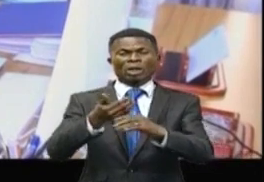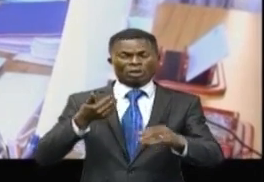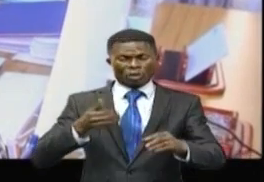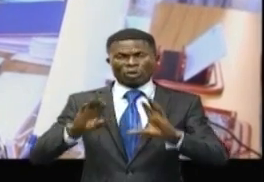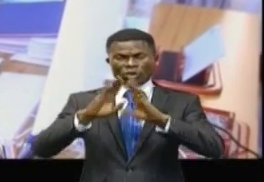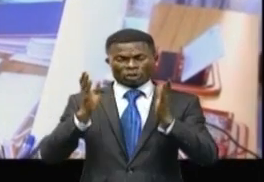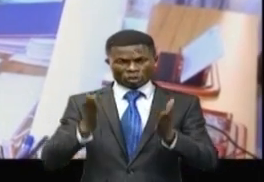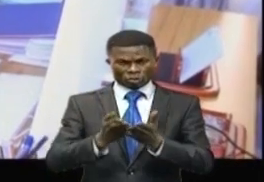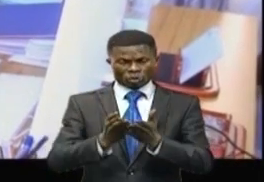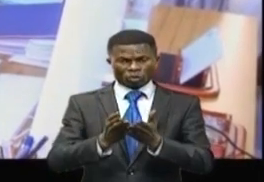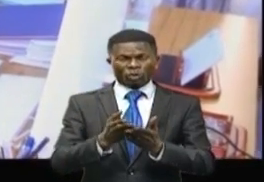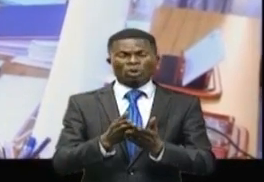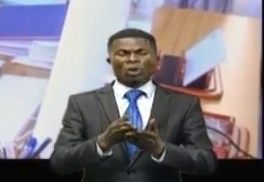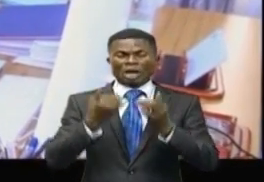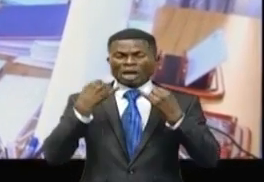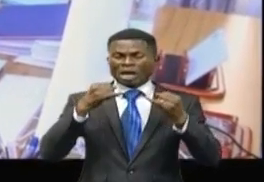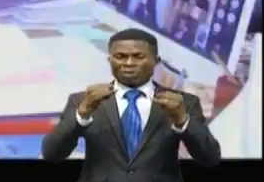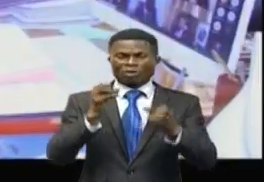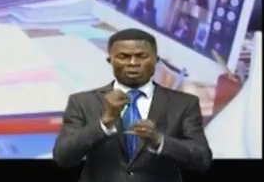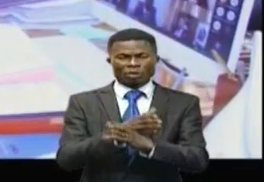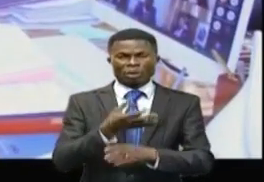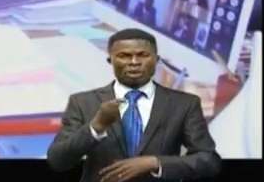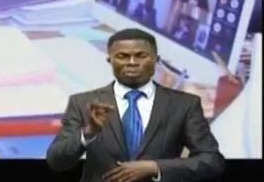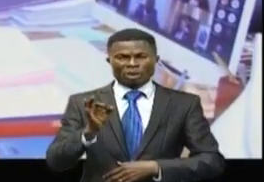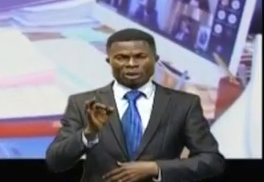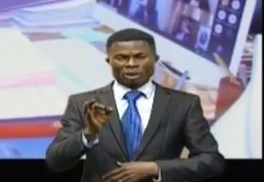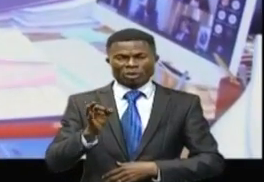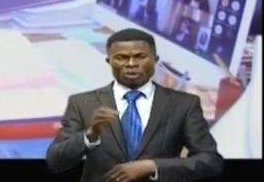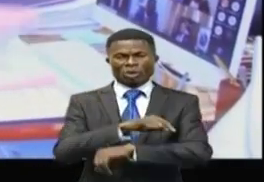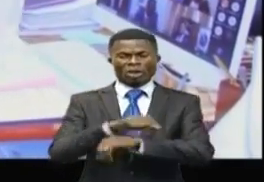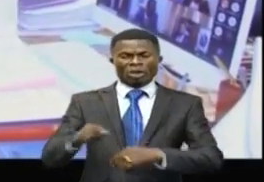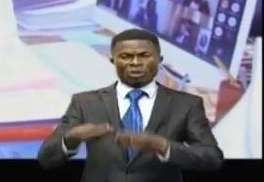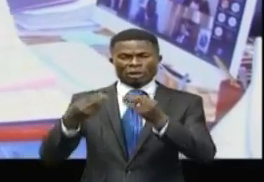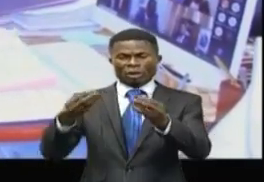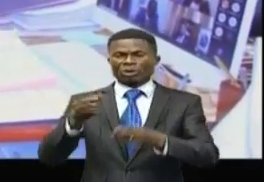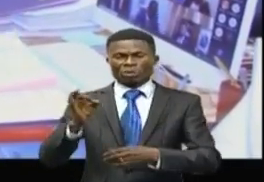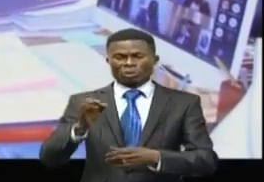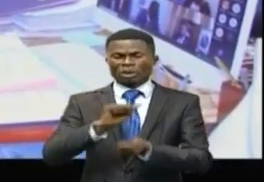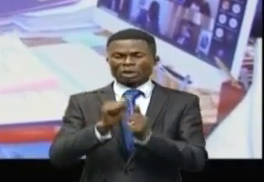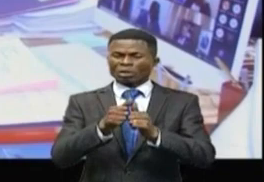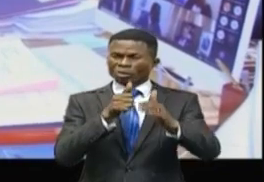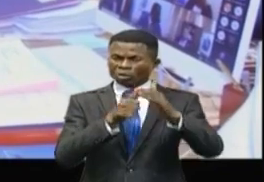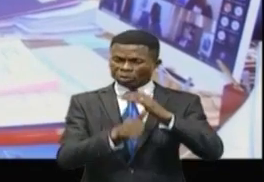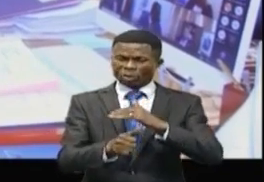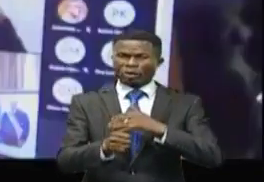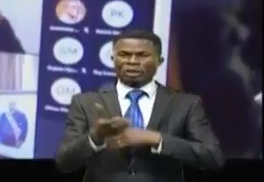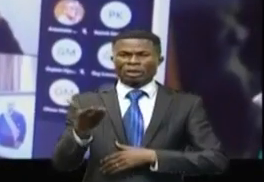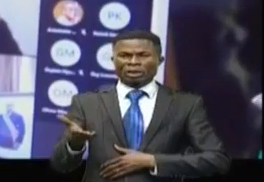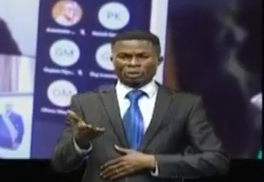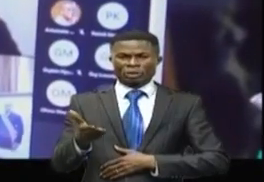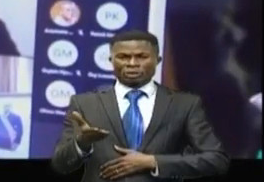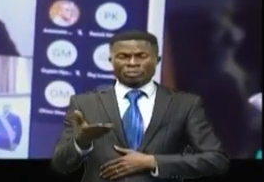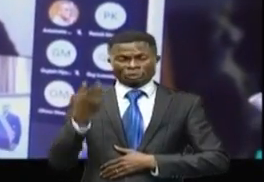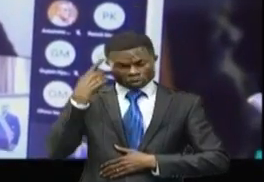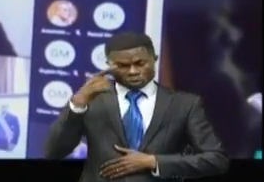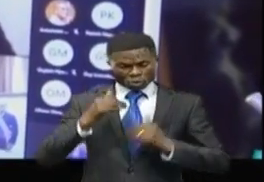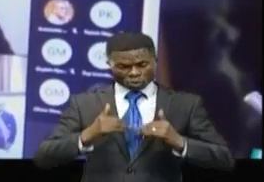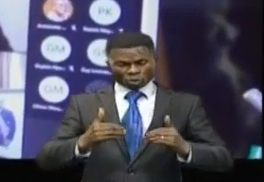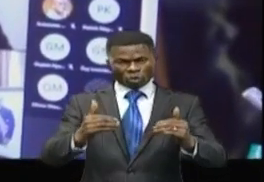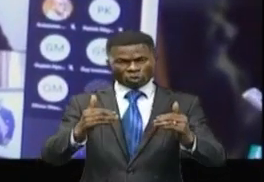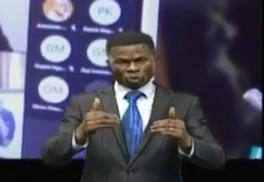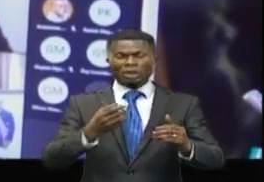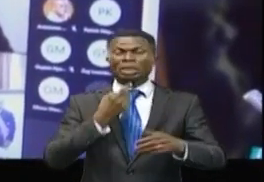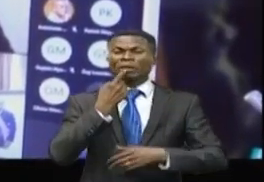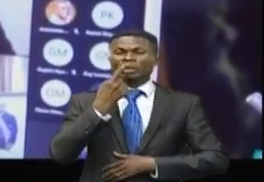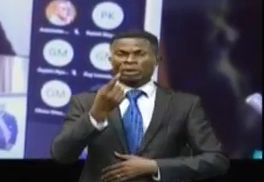tous les éléments ne sont pas fournis par le parquet vu le caractère secret de l'instruction quant aux poursuites elle a mentionné